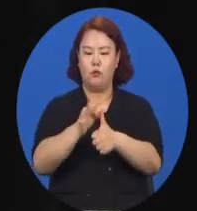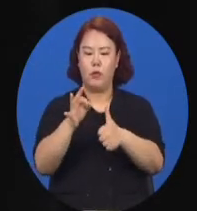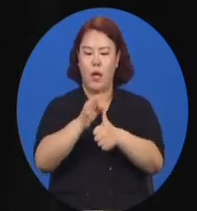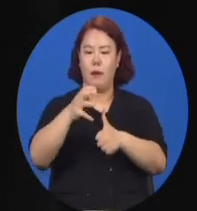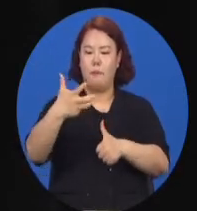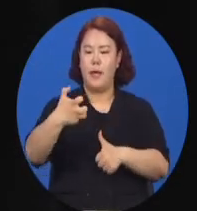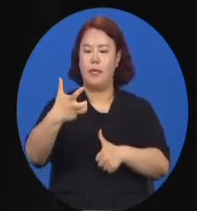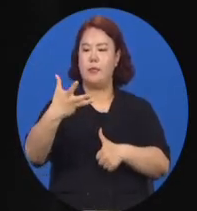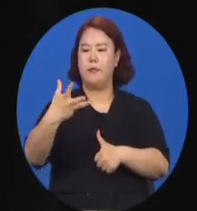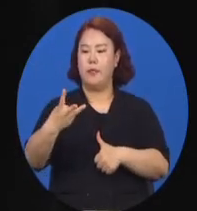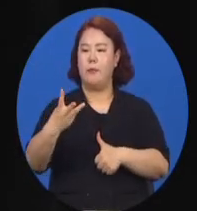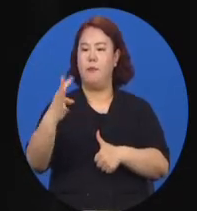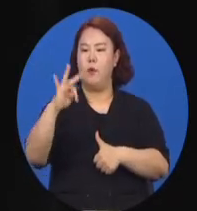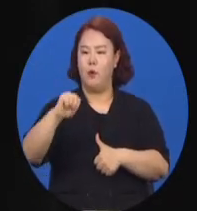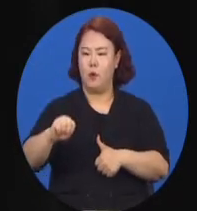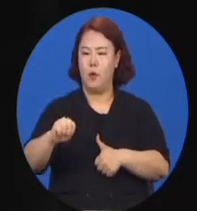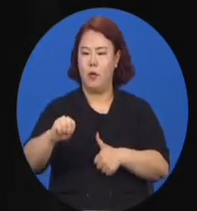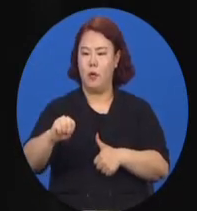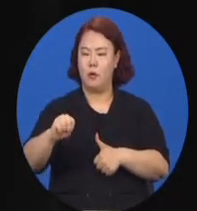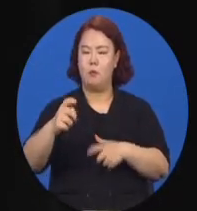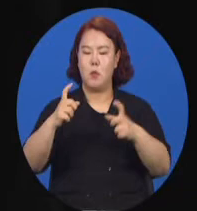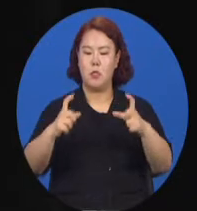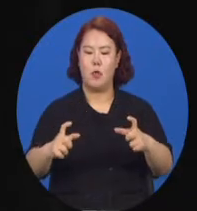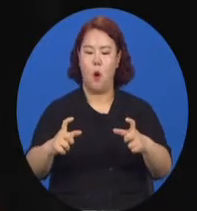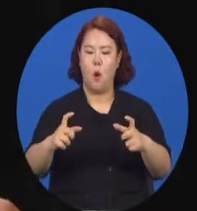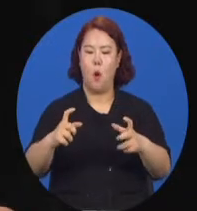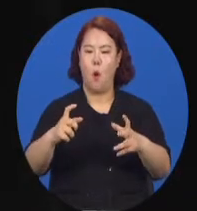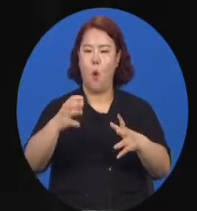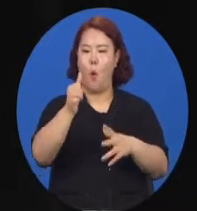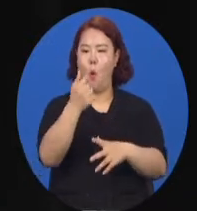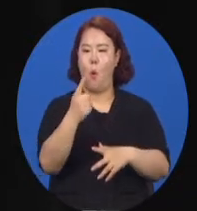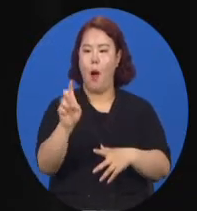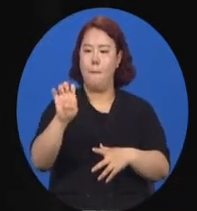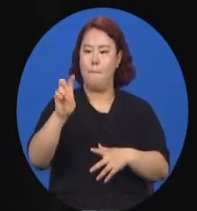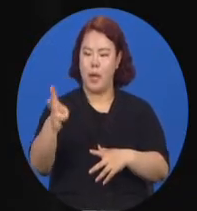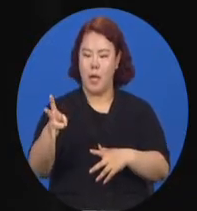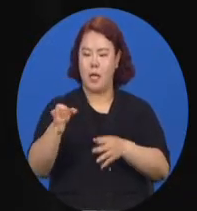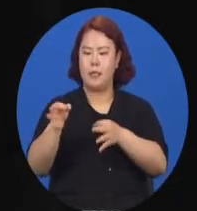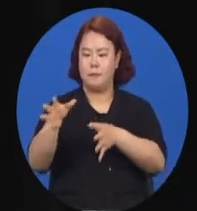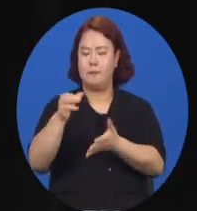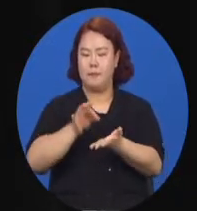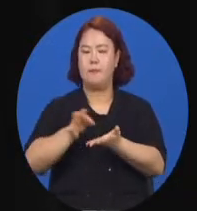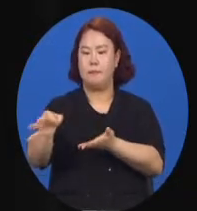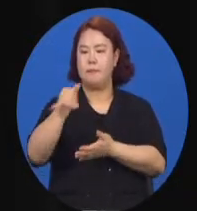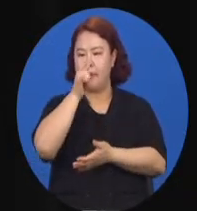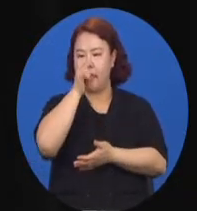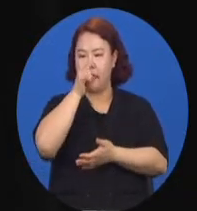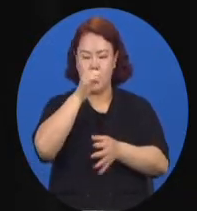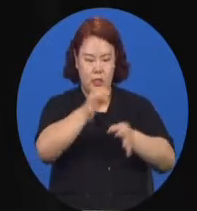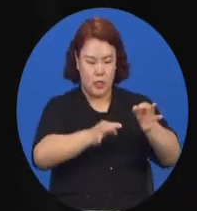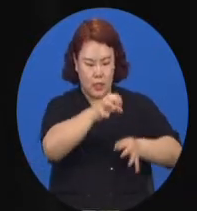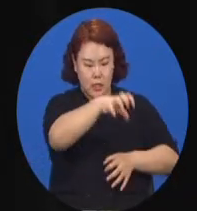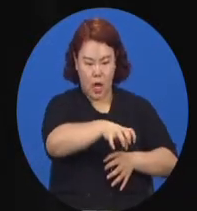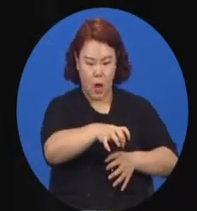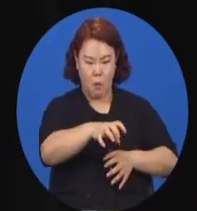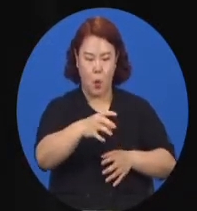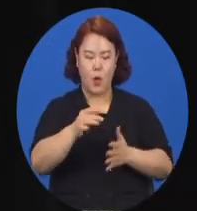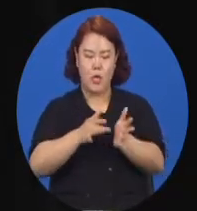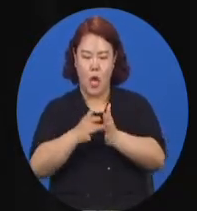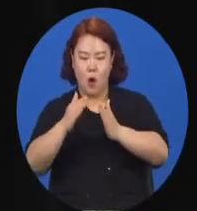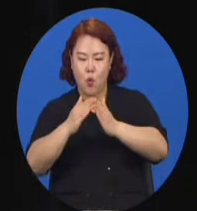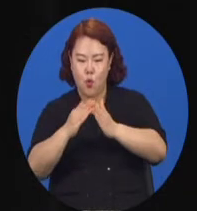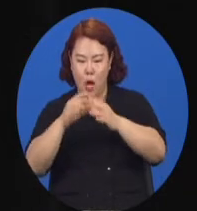원은 지역화폐로 지급될 것입니다. 시장에서, 약국에서, 안경원에서,